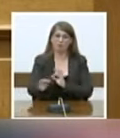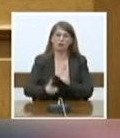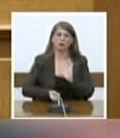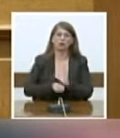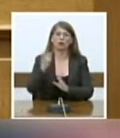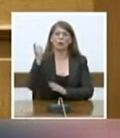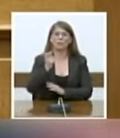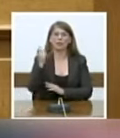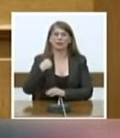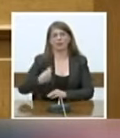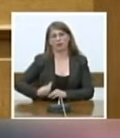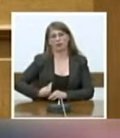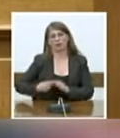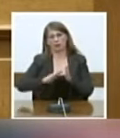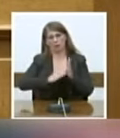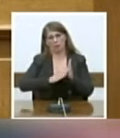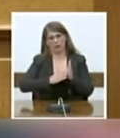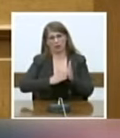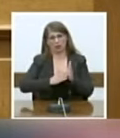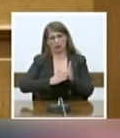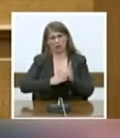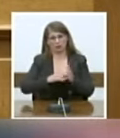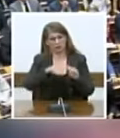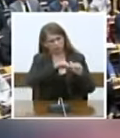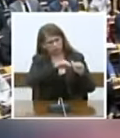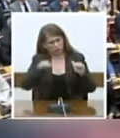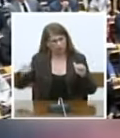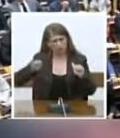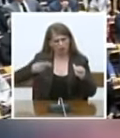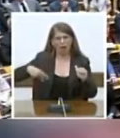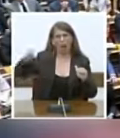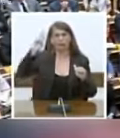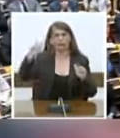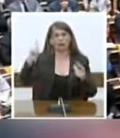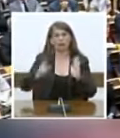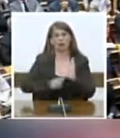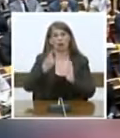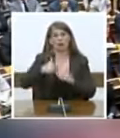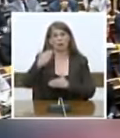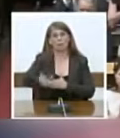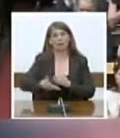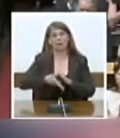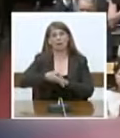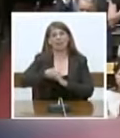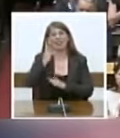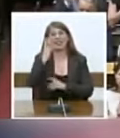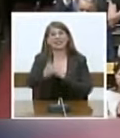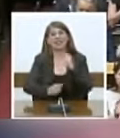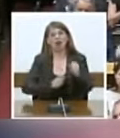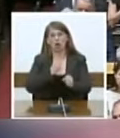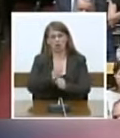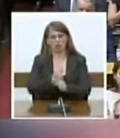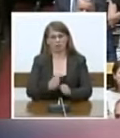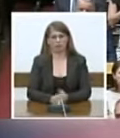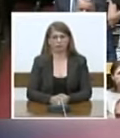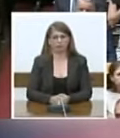παράλληλα του Market Pass για τους επόμενους μήνες. Νέα μείωση του ένφια κατά 10% για τα ασφαλισμένα από φυσικές καταστροφές ακίνητα. Πρόσθετη έκπτωση φόρου κατά 1.000